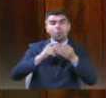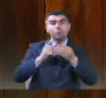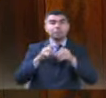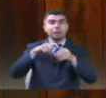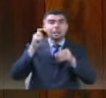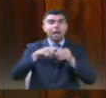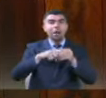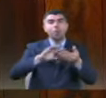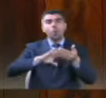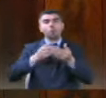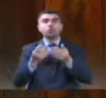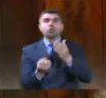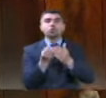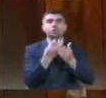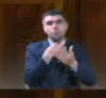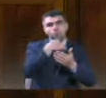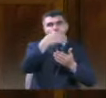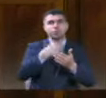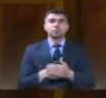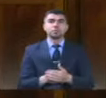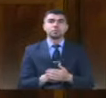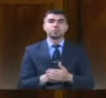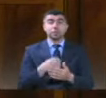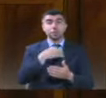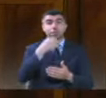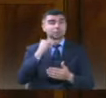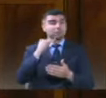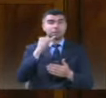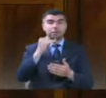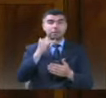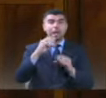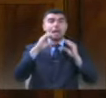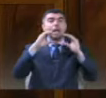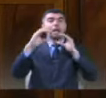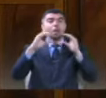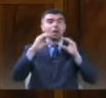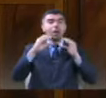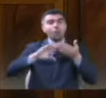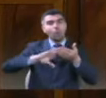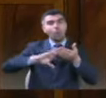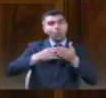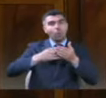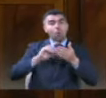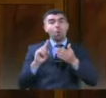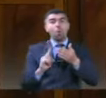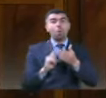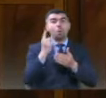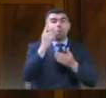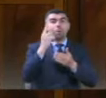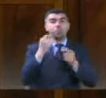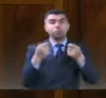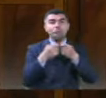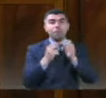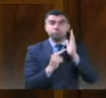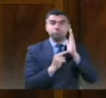استجد في هذا الموضوع. وغني عن القول أن الحوار الاجتماعي يشكل آلية أساسية